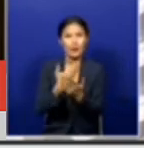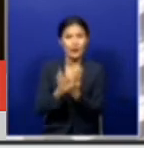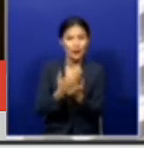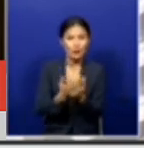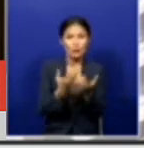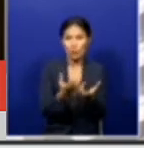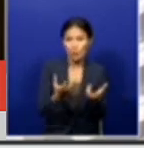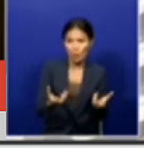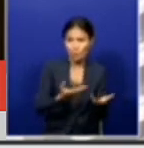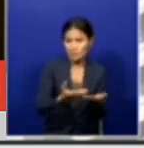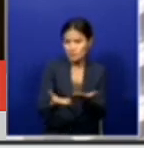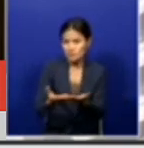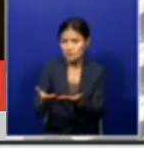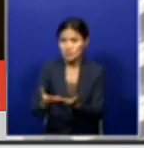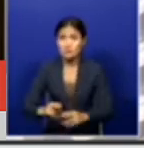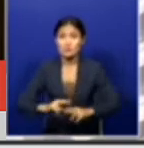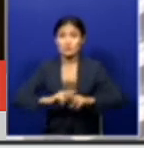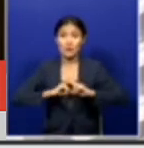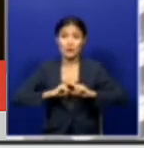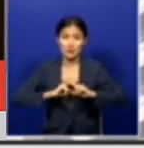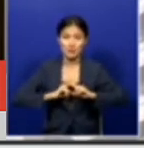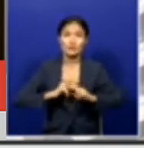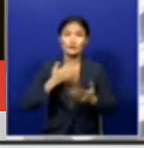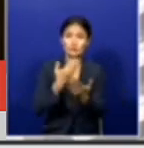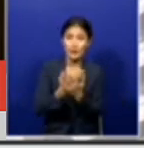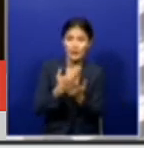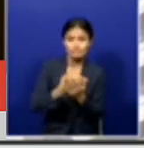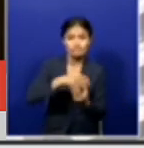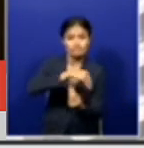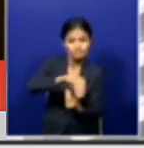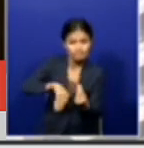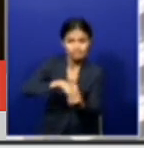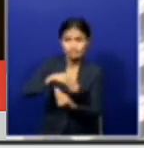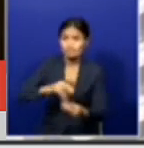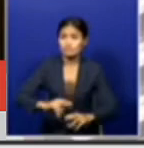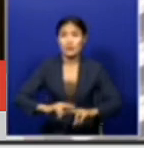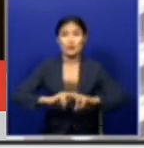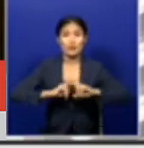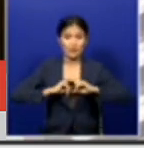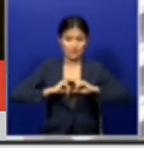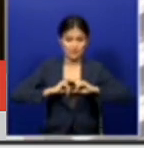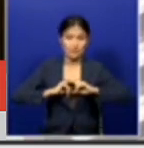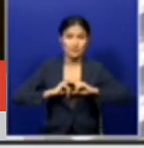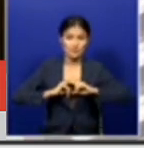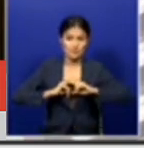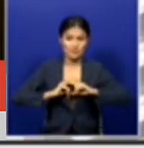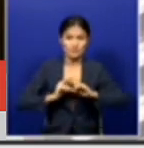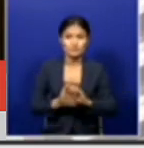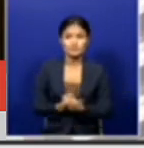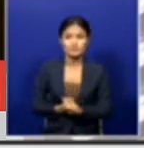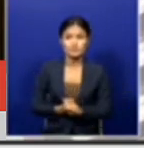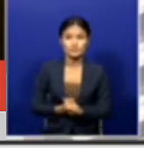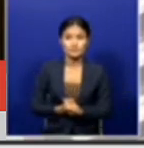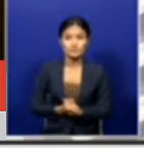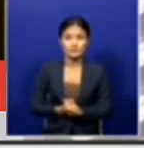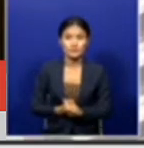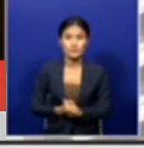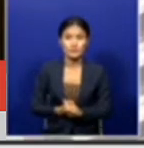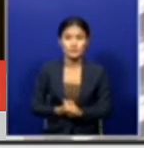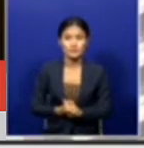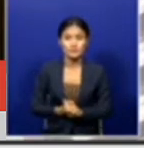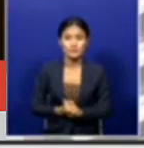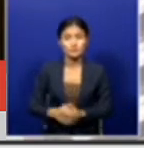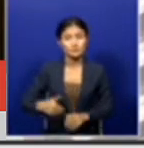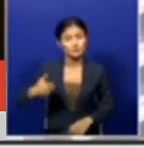อยในระดับล่างจนถึงระดับกลางให้มากที่สุดมีข้อมูลเชิง